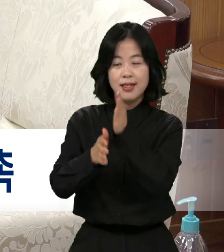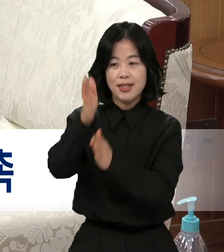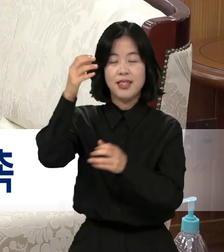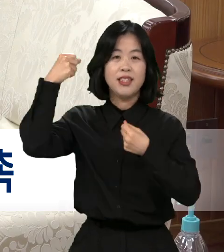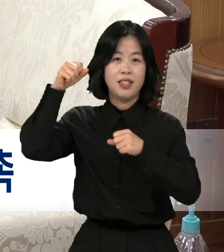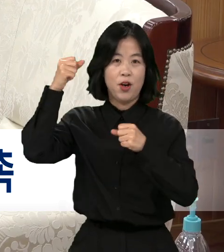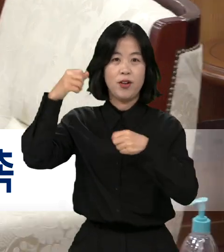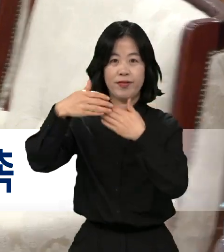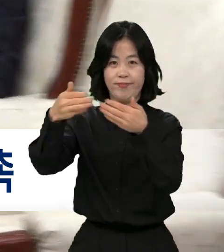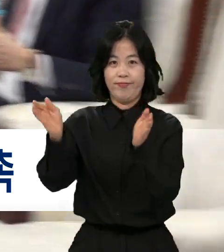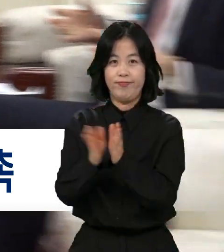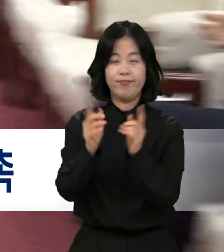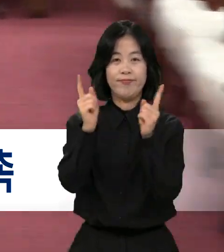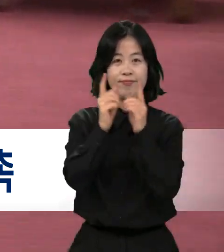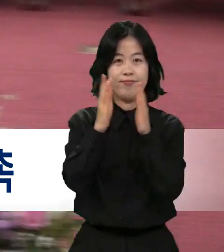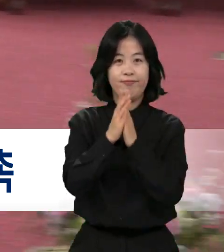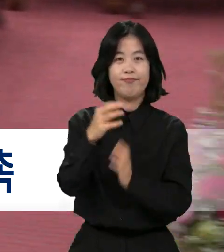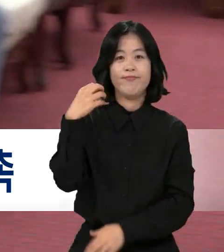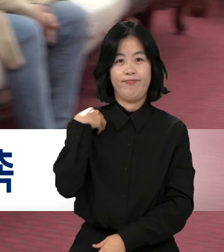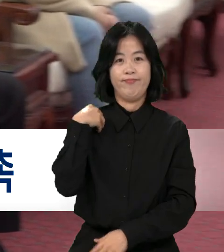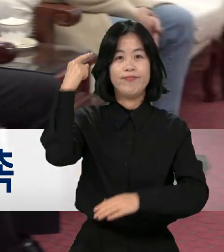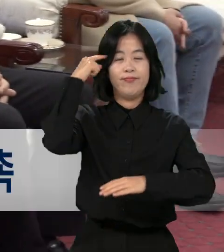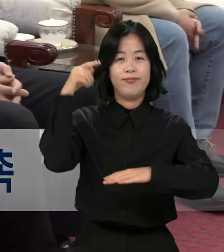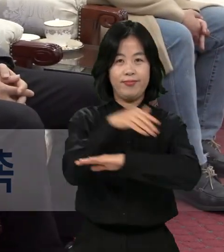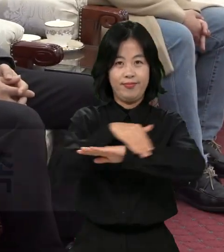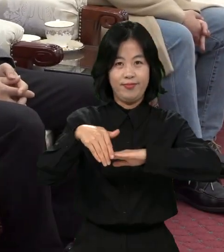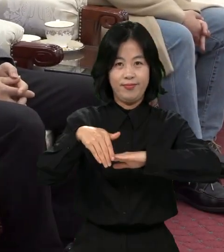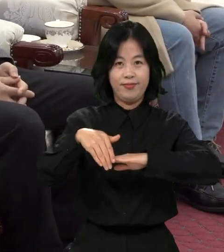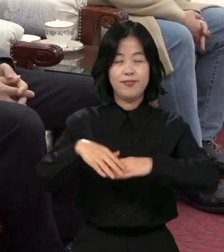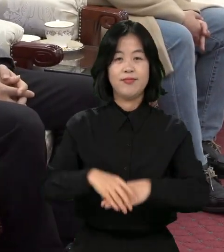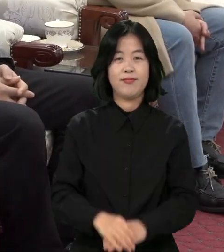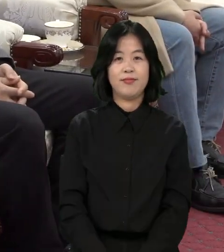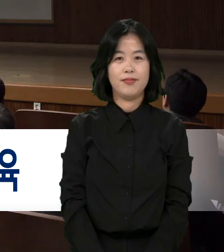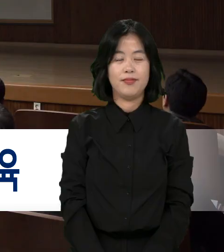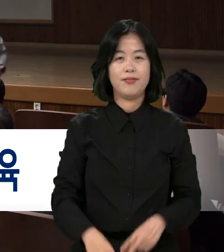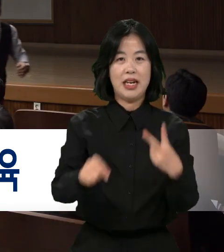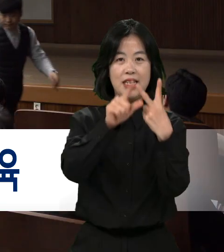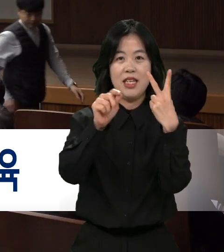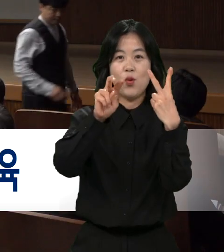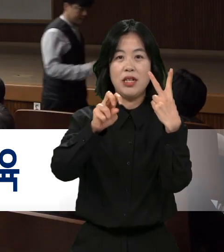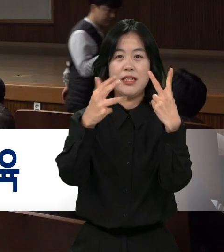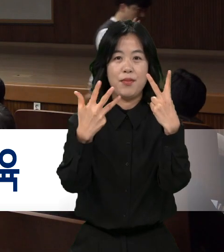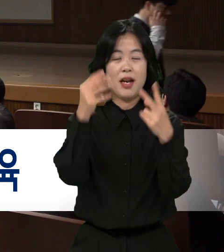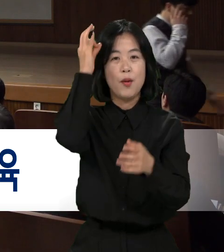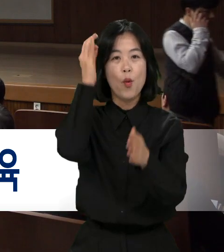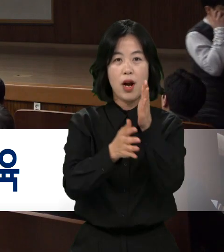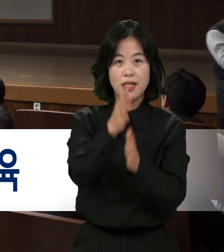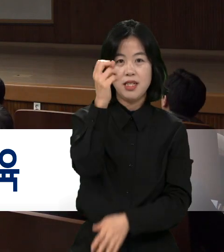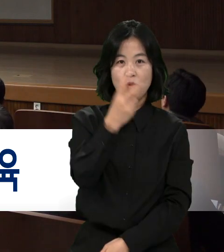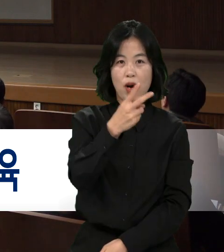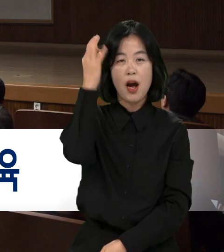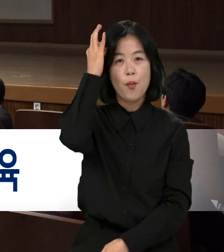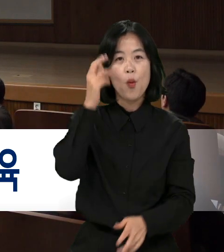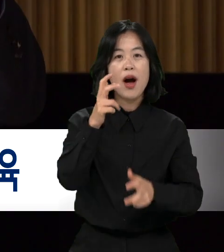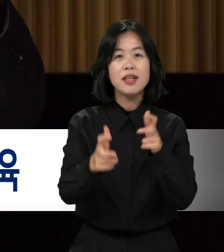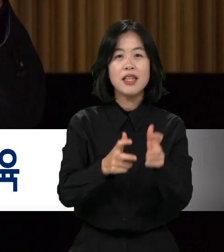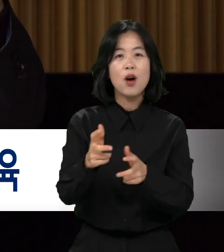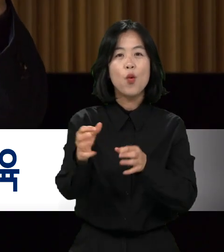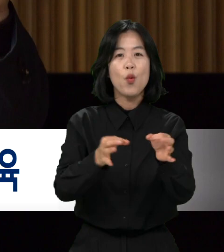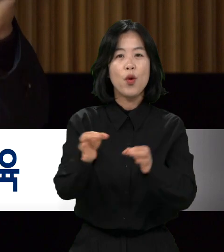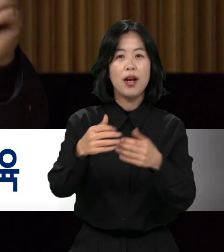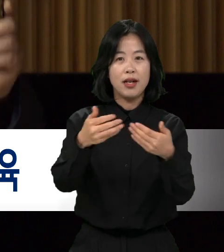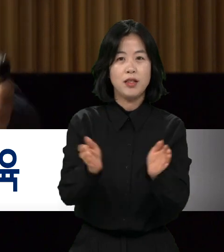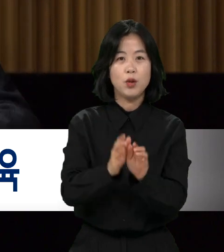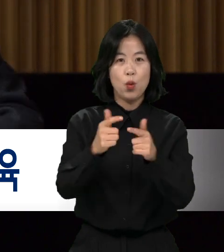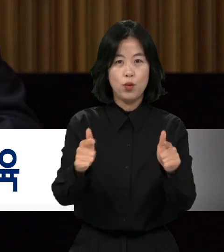각각 실입 교향 악단과 실입 연극단을 이끌 예정입니다 포항시와 포항 상공회의소 등은